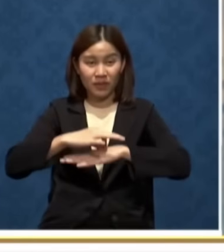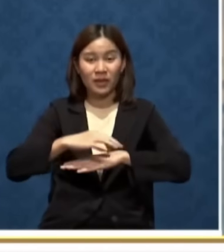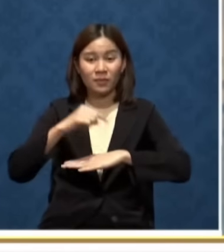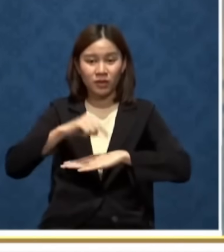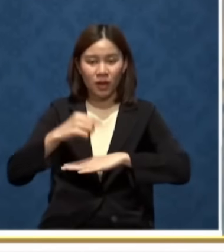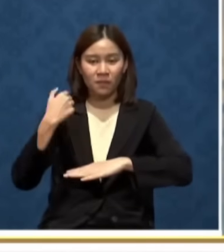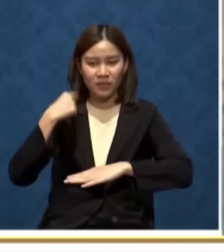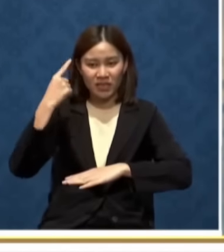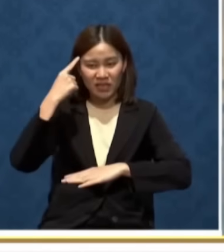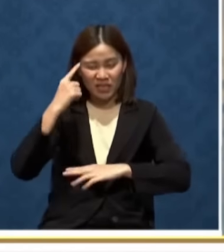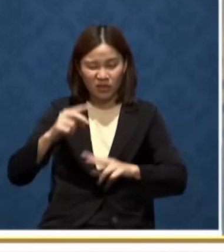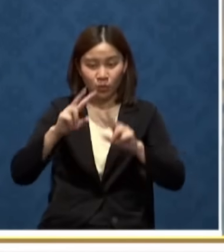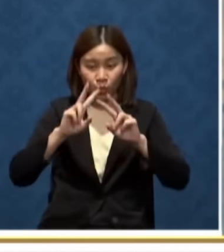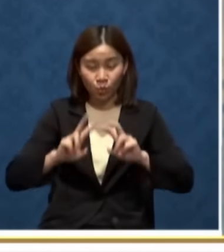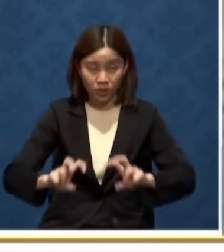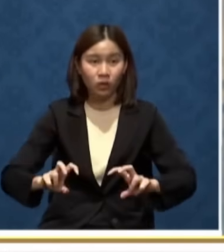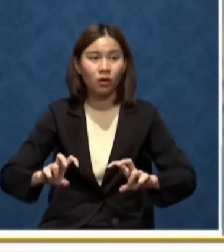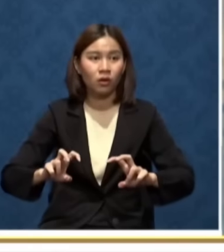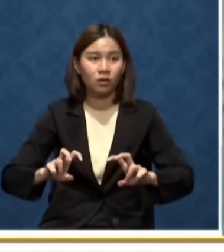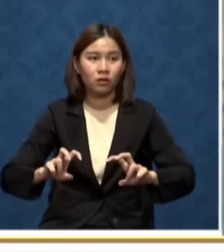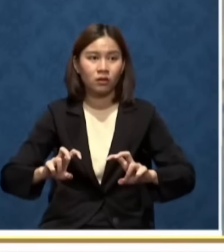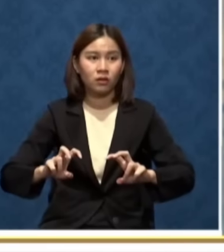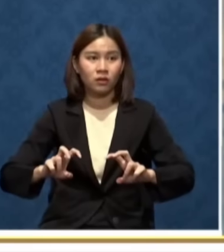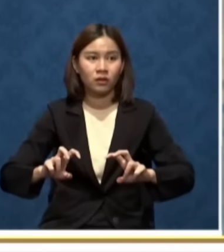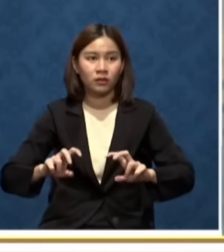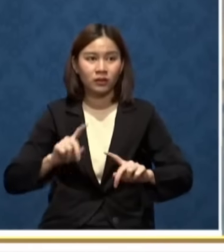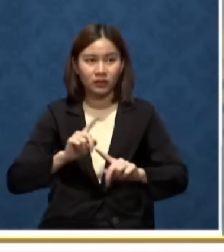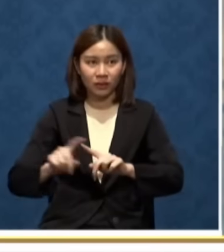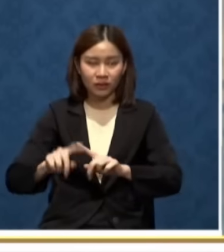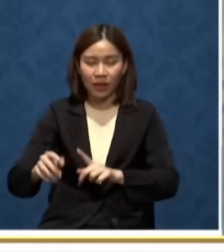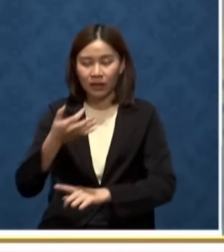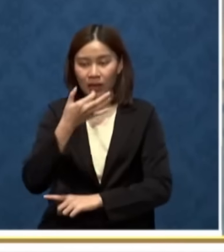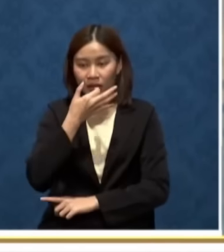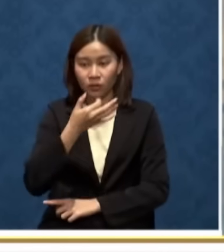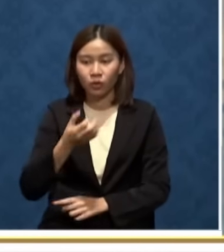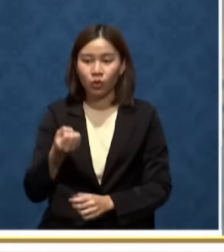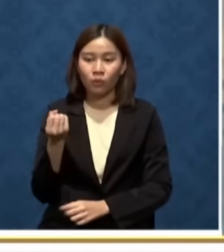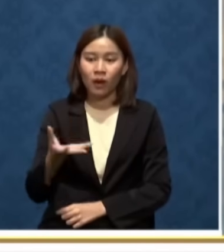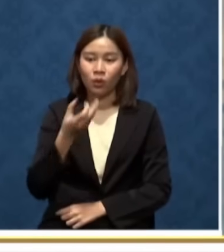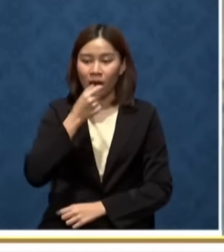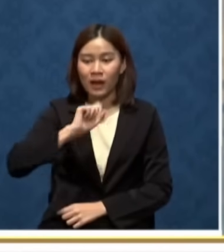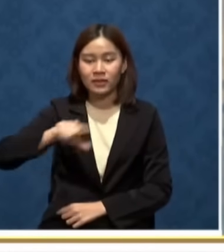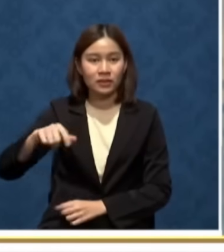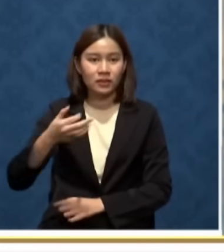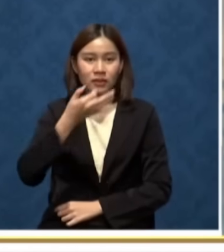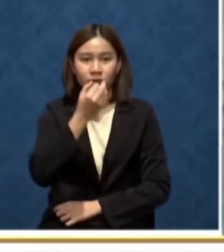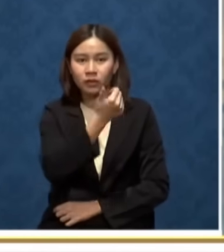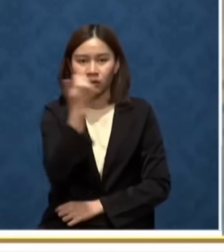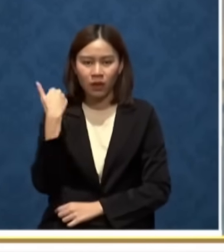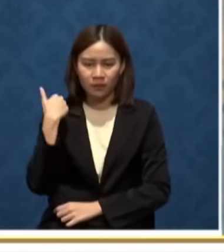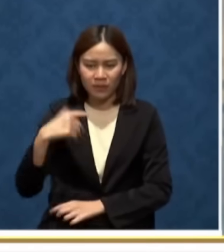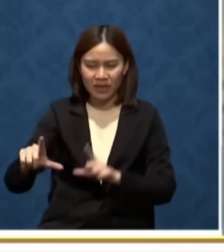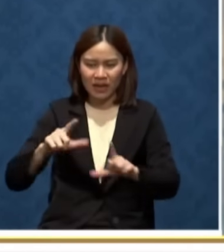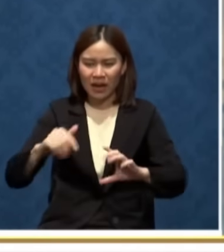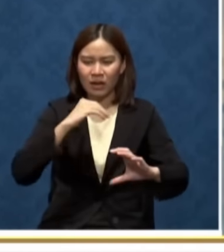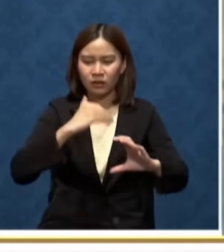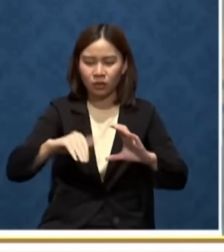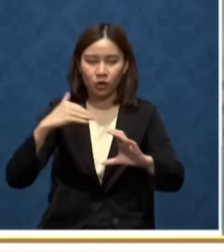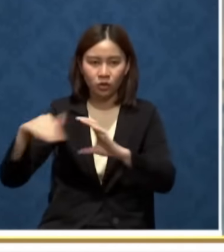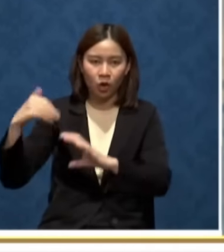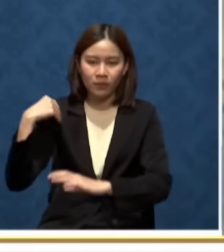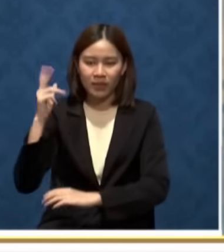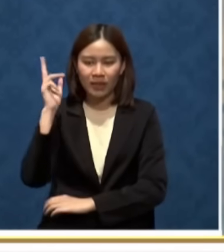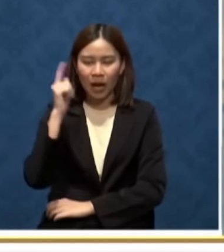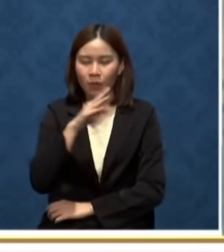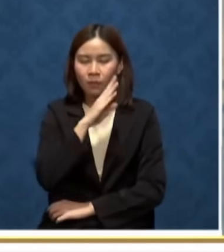วิจารณญาณมากกว่าอาชีพอื่นๆก็ยังมีการส่งต่อนะคะข่าว